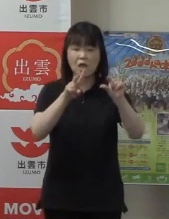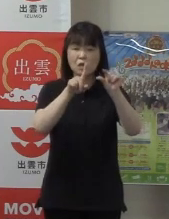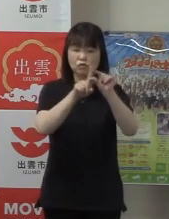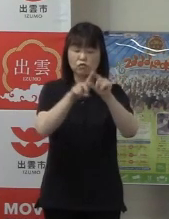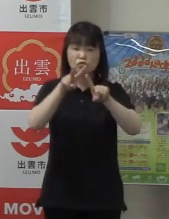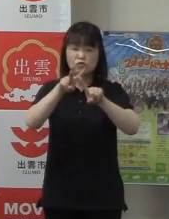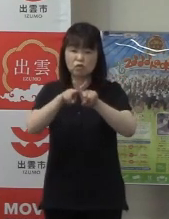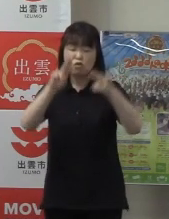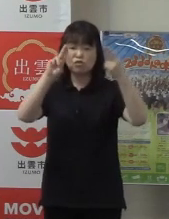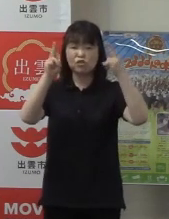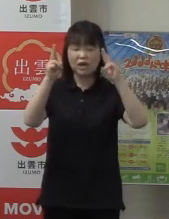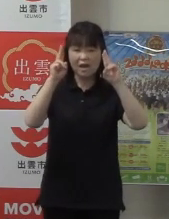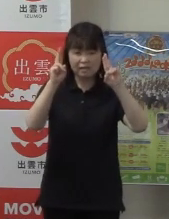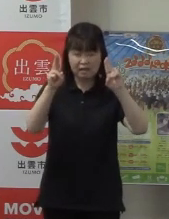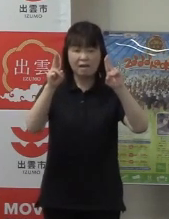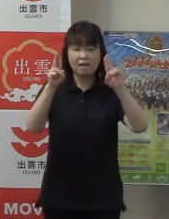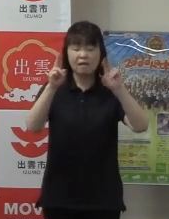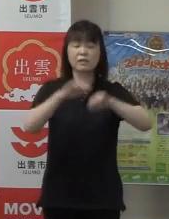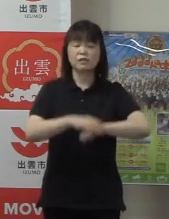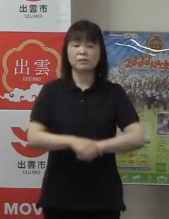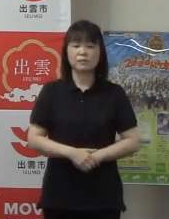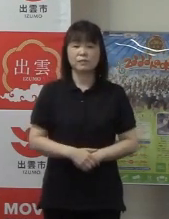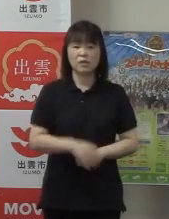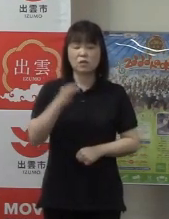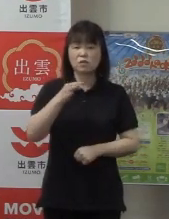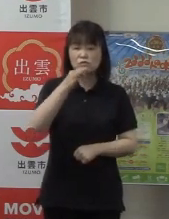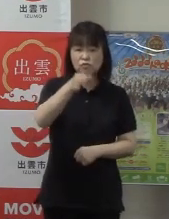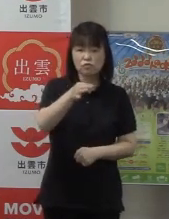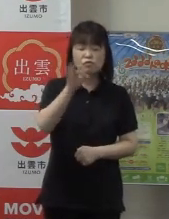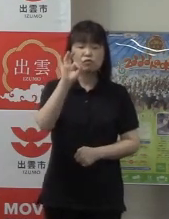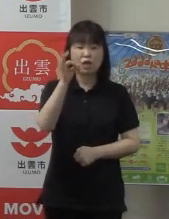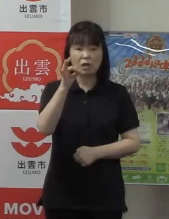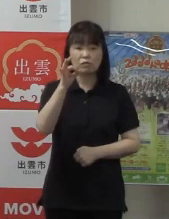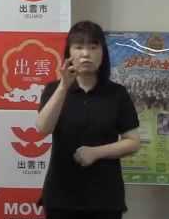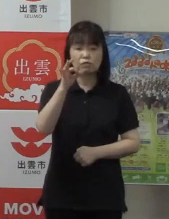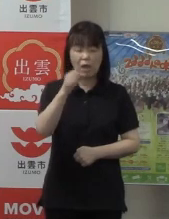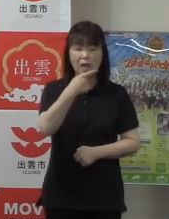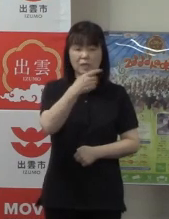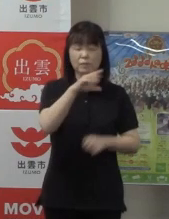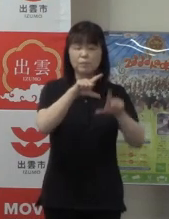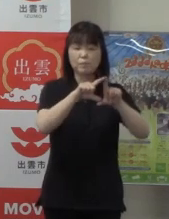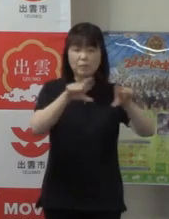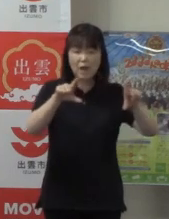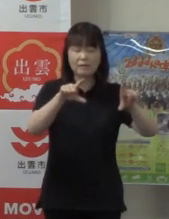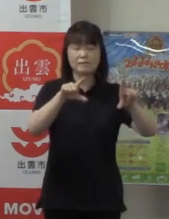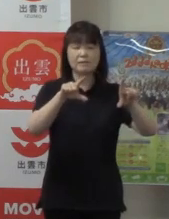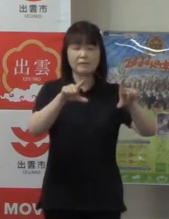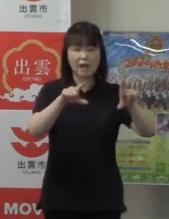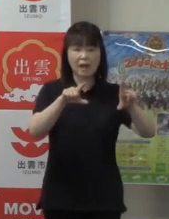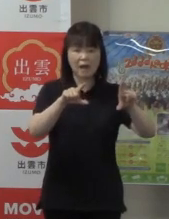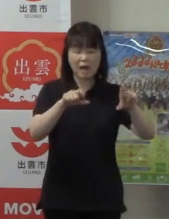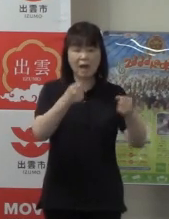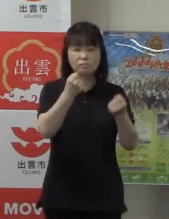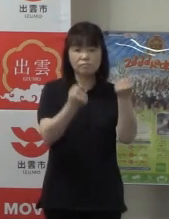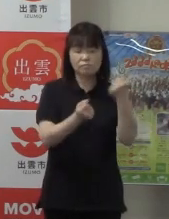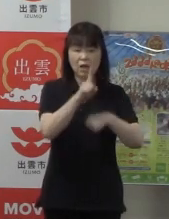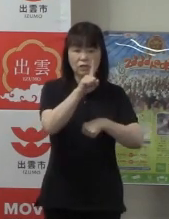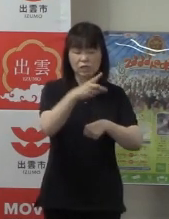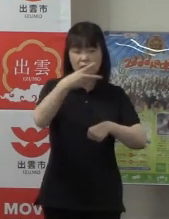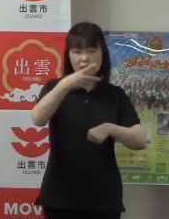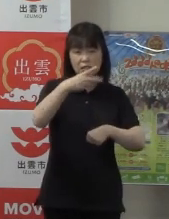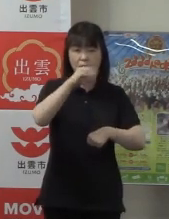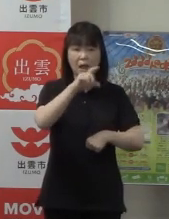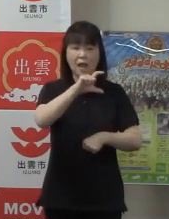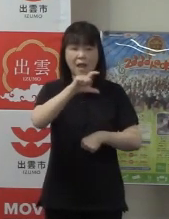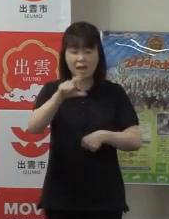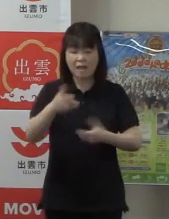者に限るということであります。給付額は一般貨物車両が1台2万円、